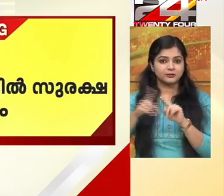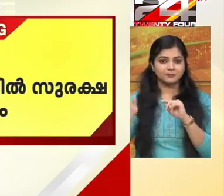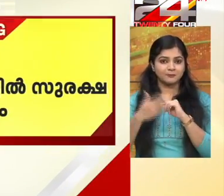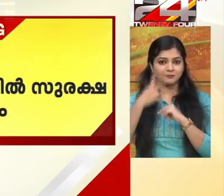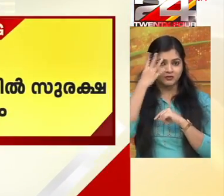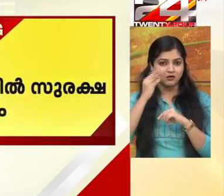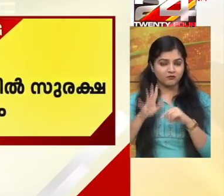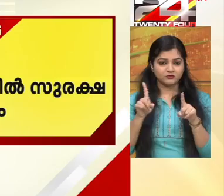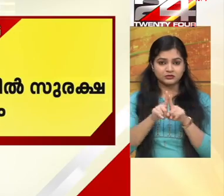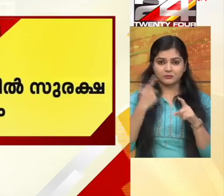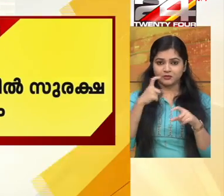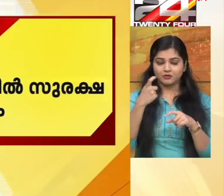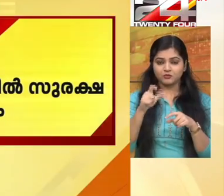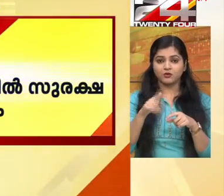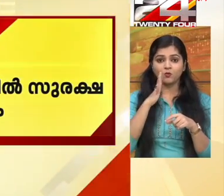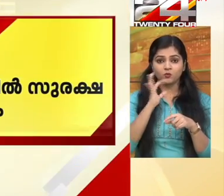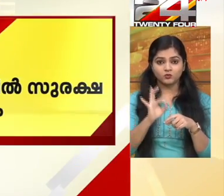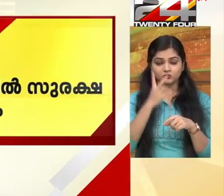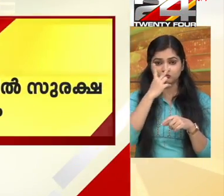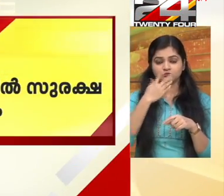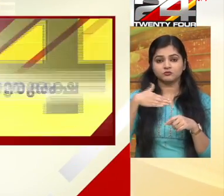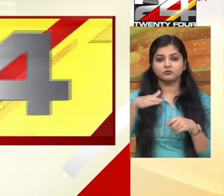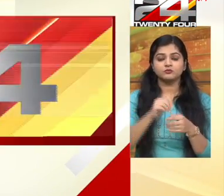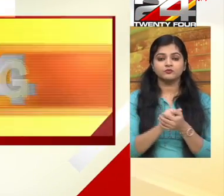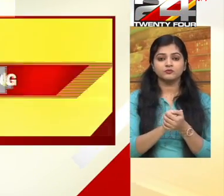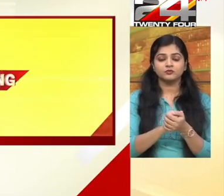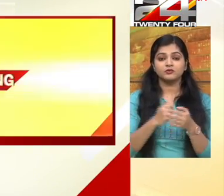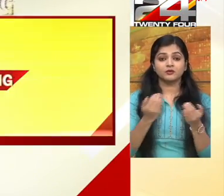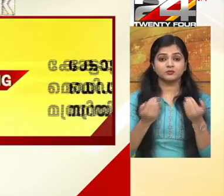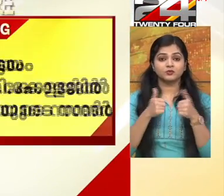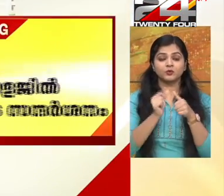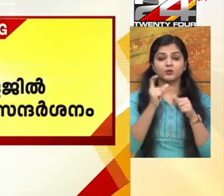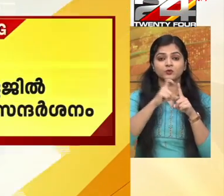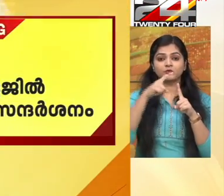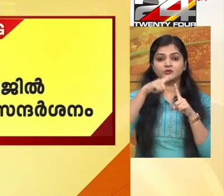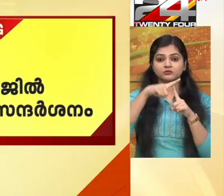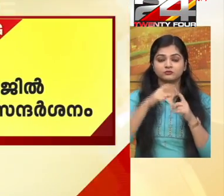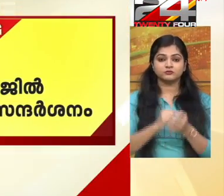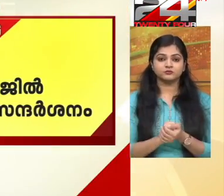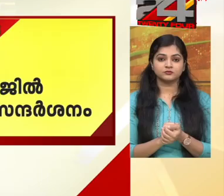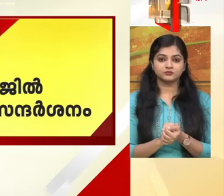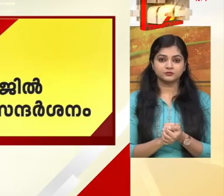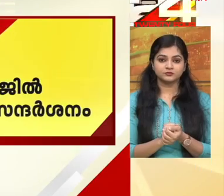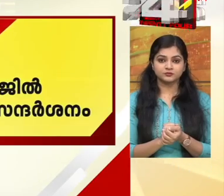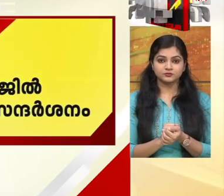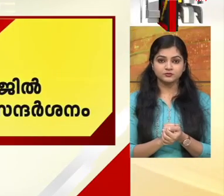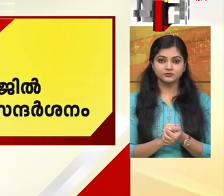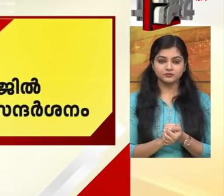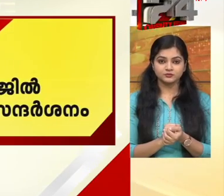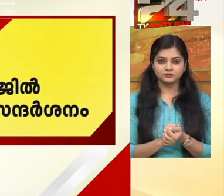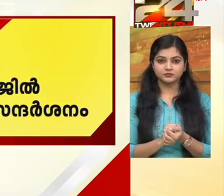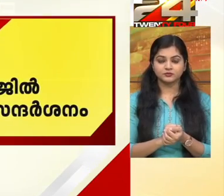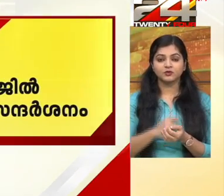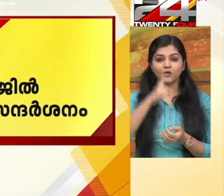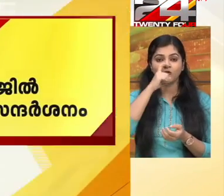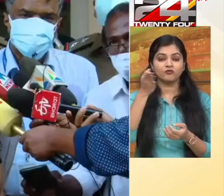നിശ്ചയമായിട്ടും ഗൗരവമായി പരിശോധിക്കപ്പെടും. ഏതായാലും ഇപ്പോഴത്തെ നമ്മുടെ സുരക്ഷ ഒരു ഓഡിറ്റ് നടത്തണം എന്നുള്ളത് തീരുമാനിച്ചിട്ടുണ്ട്. ആരോഗ്യമന്ത്രി വീണ ജോർജ് കോട്ടയത്ത് മാധ്യമങ്ങളെ